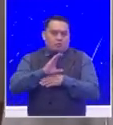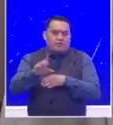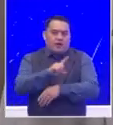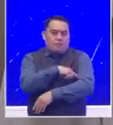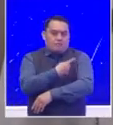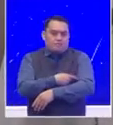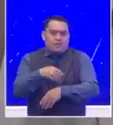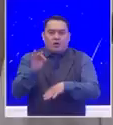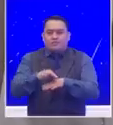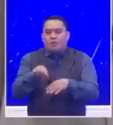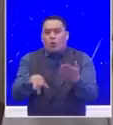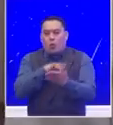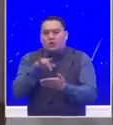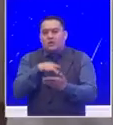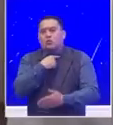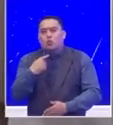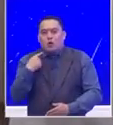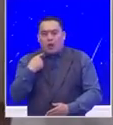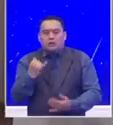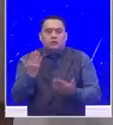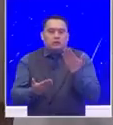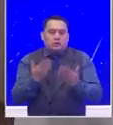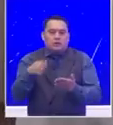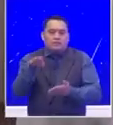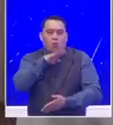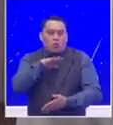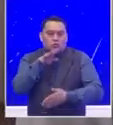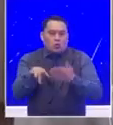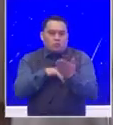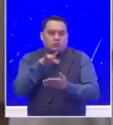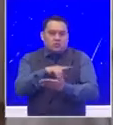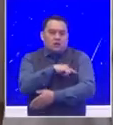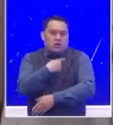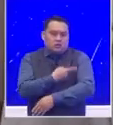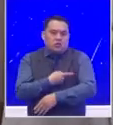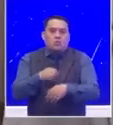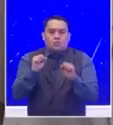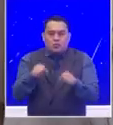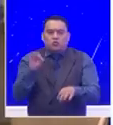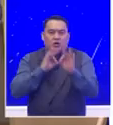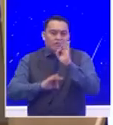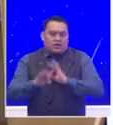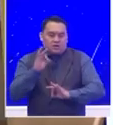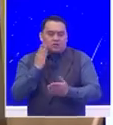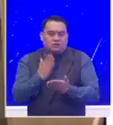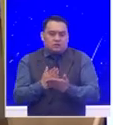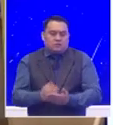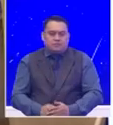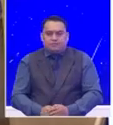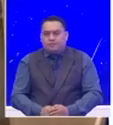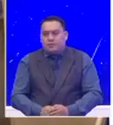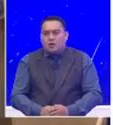больных или в город Талдыкурган, или же отправляем в Текелийскую горбольницу. Медикаменты в достаточном количестве. Кроме основного